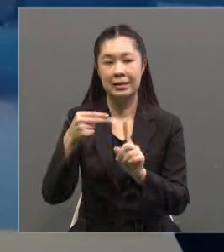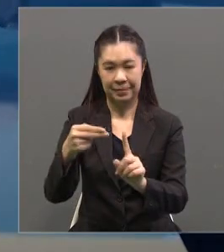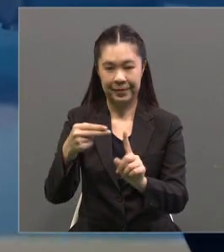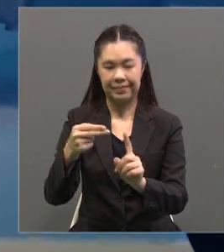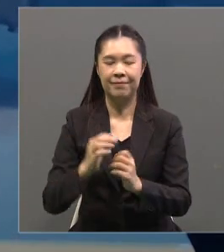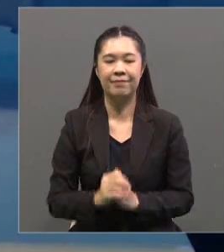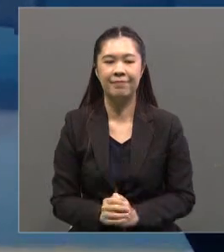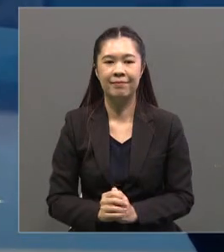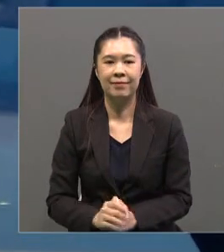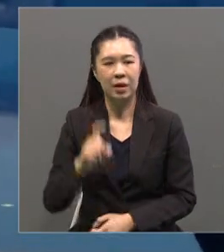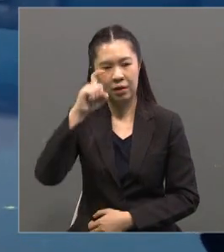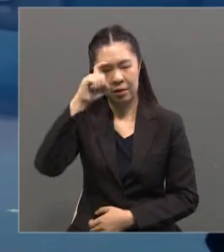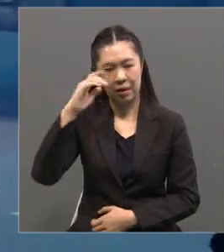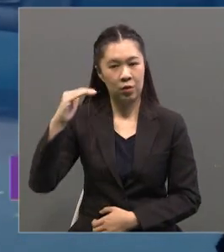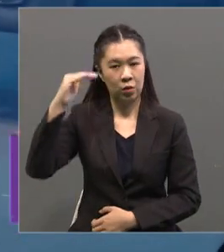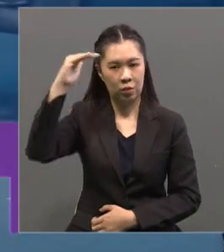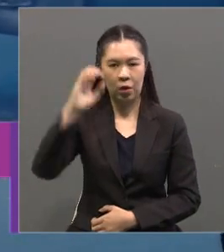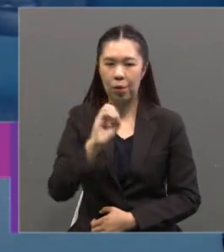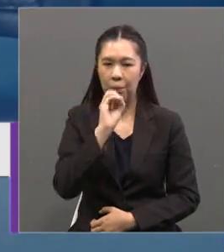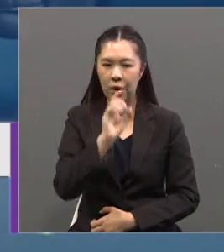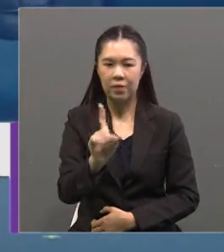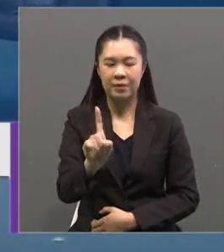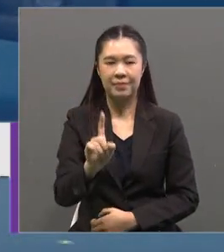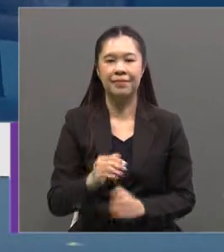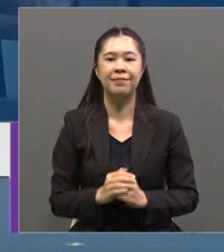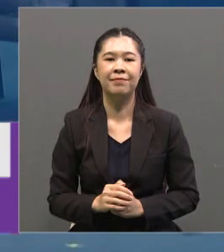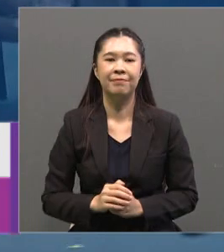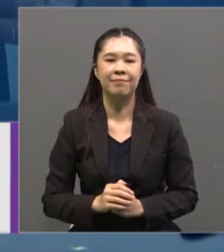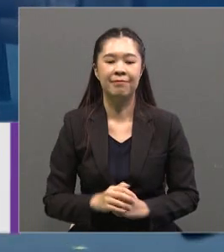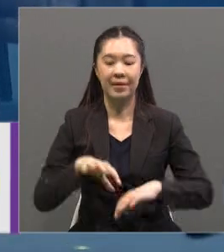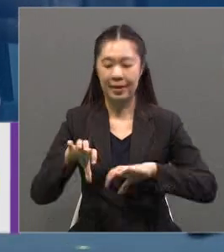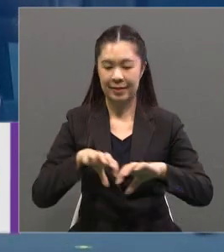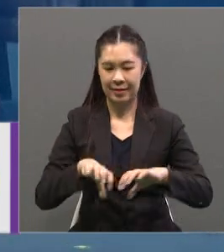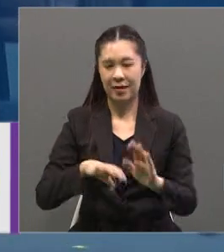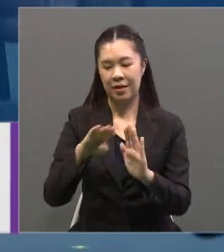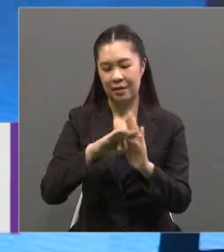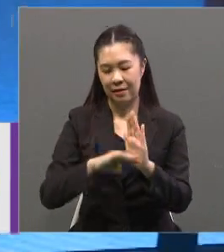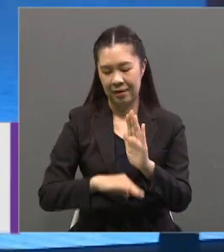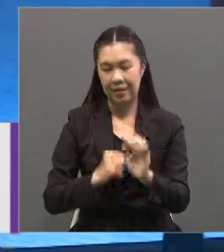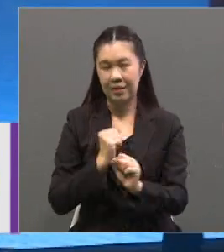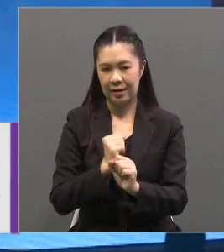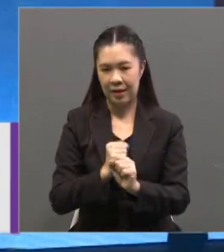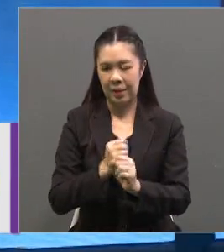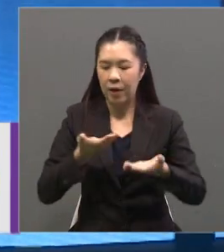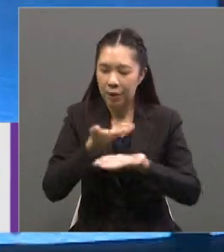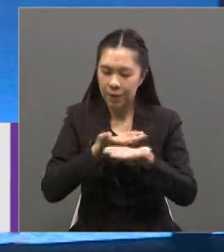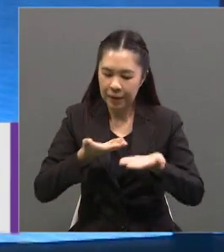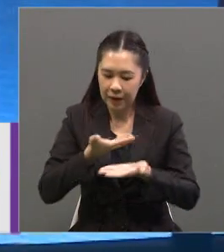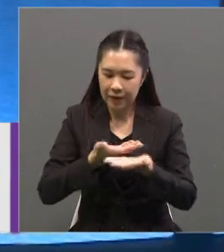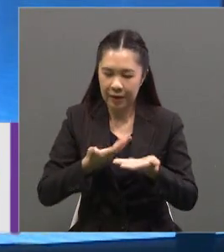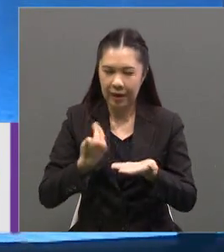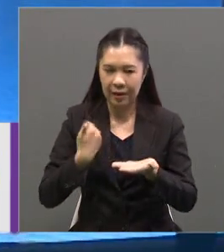เรื่องนี้นายกรัฐมนตรีเศรษฐาทวีสินย้ำอย่างแน่นอนนะครับว่าดำเนินการแน่นอนรวมถึงจะพิจารณาระยะทางการใ